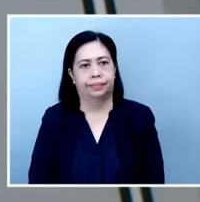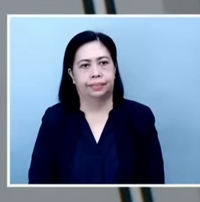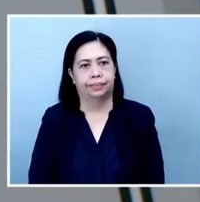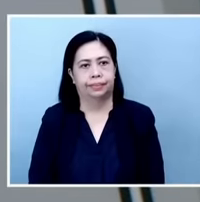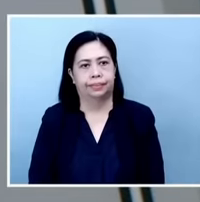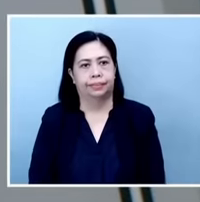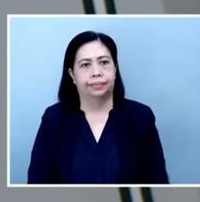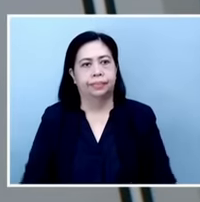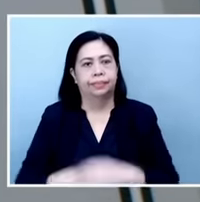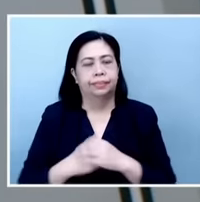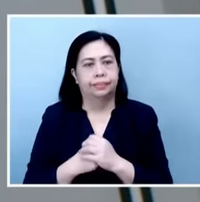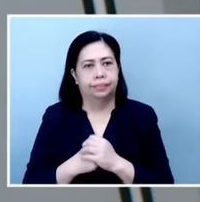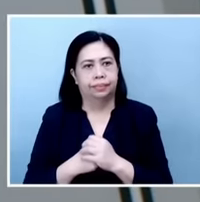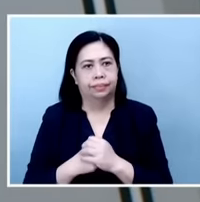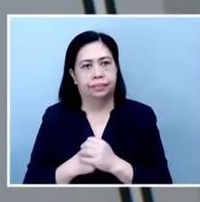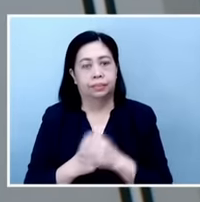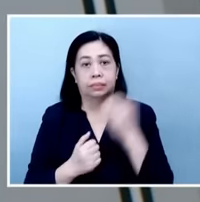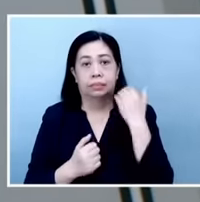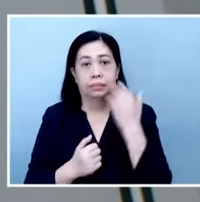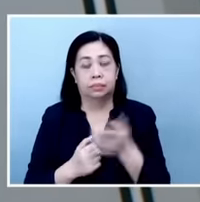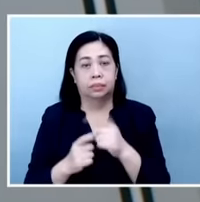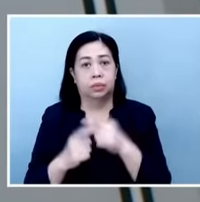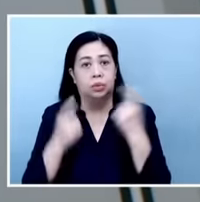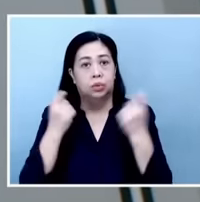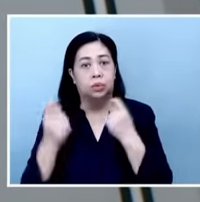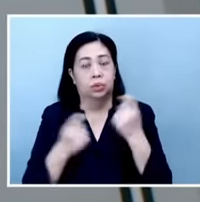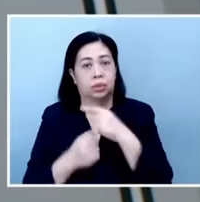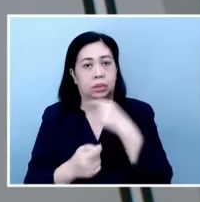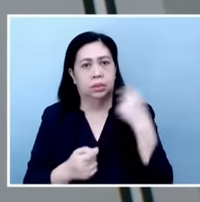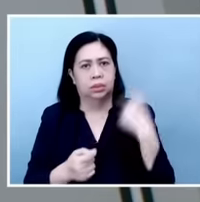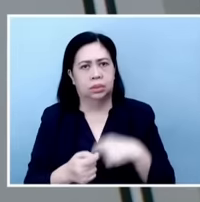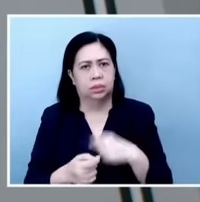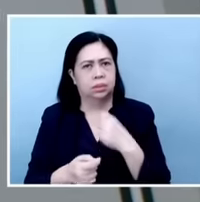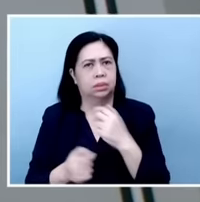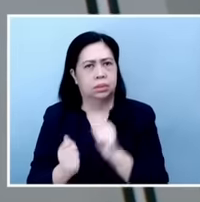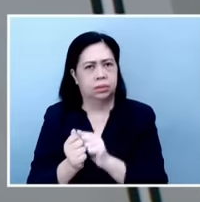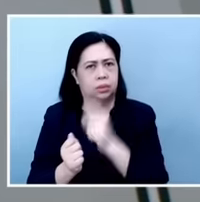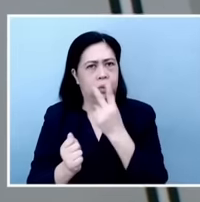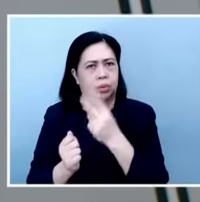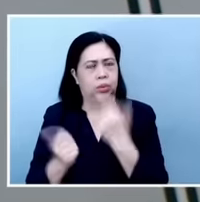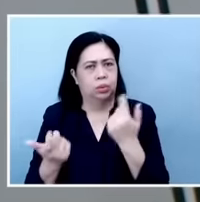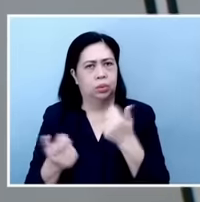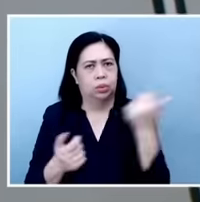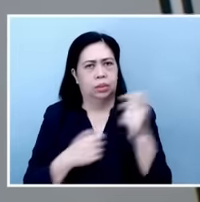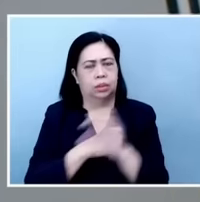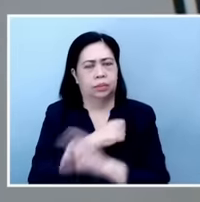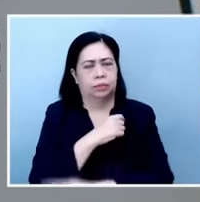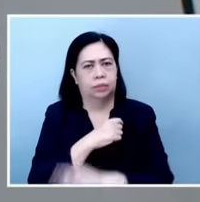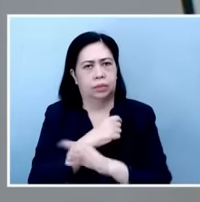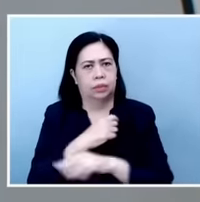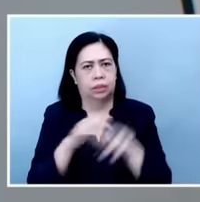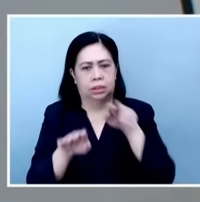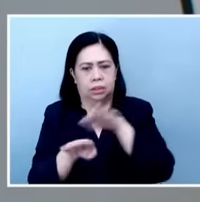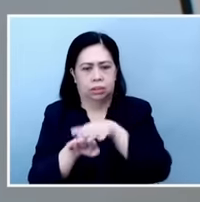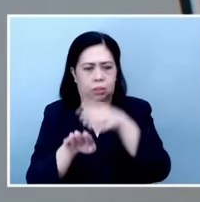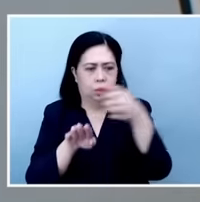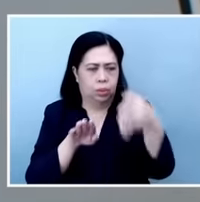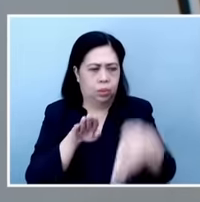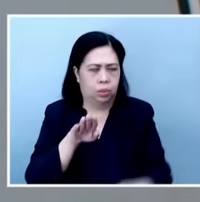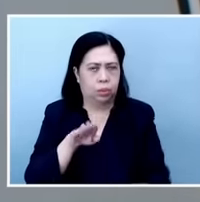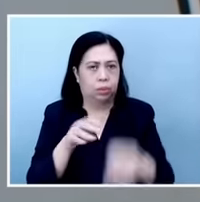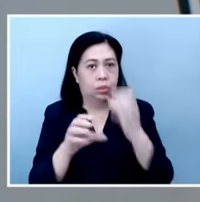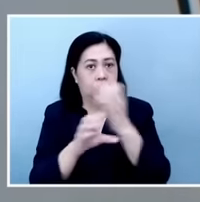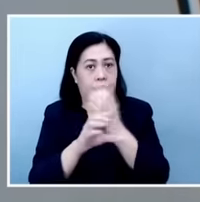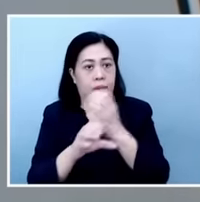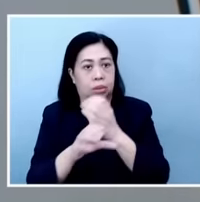Patay ang isang turistang Russian habang sugatan ang dalawa pa niyang kababayan matapos mahulog sa bangin ang sasakyan